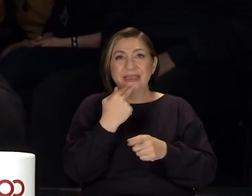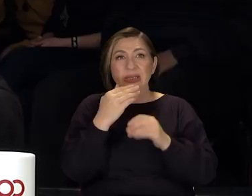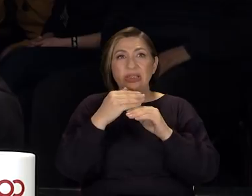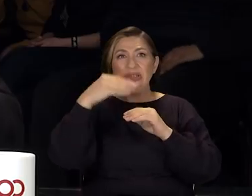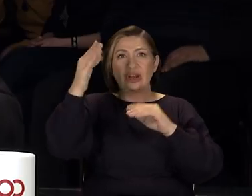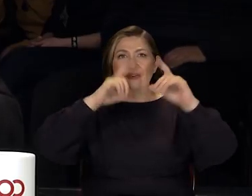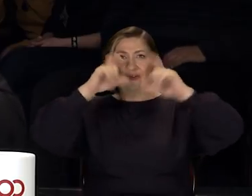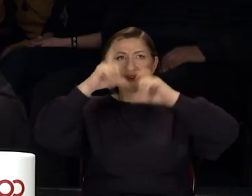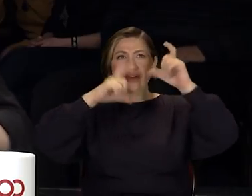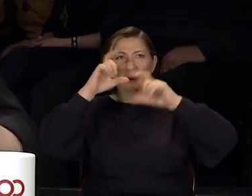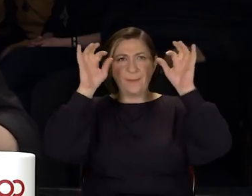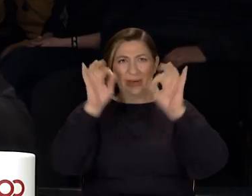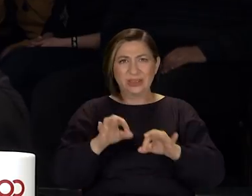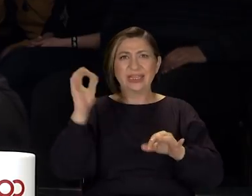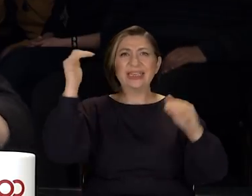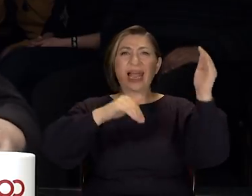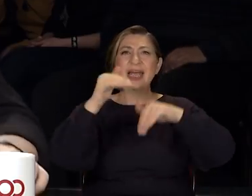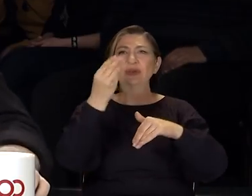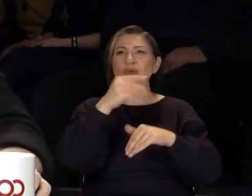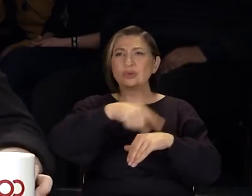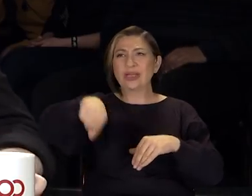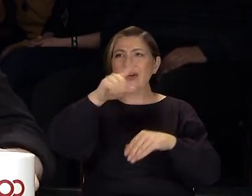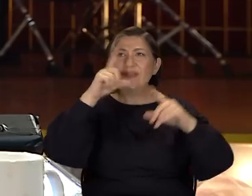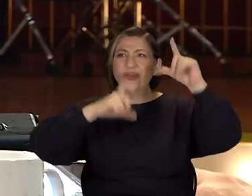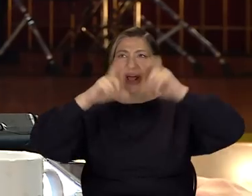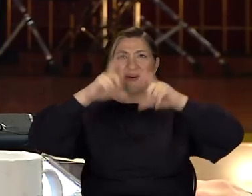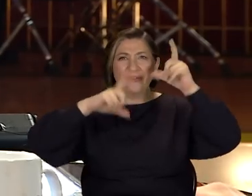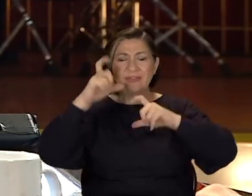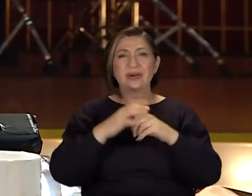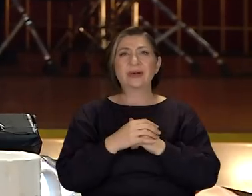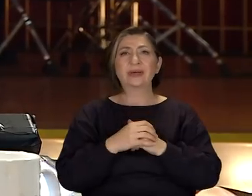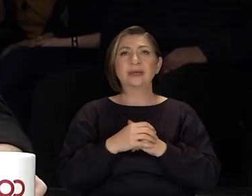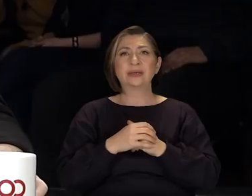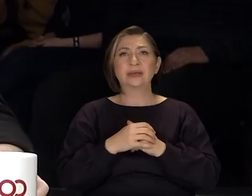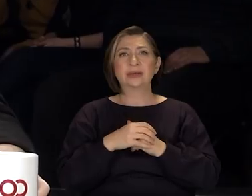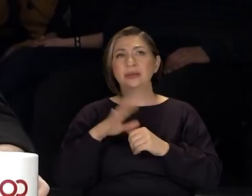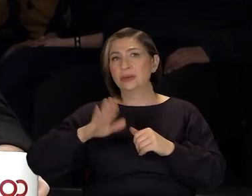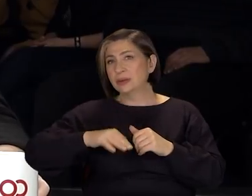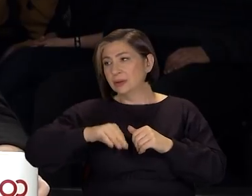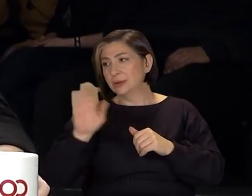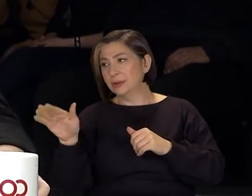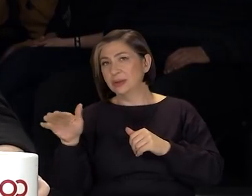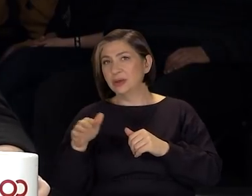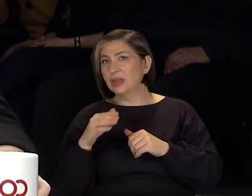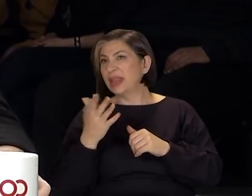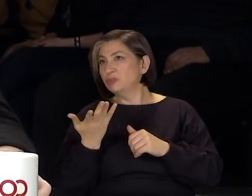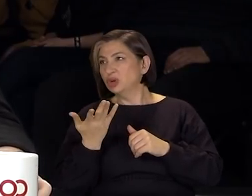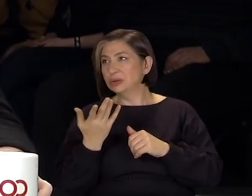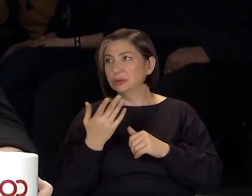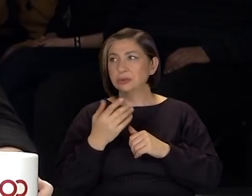Dışarıda fotoğraf çekilmeye başladı. İşte gelen çocuklar işte şeyler fotoğraf çekiyorlar. Yanındakine böyle yaptı. Ben de duyuyorum. Neymiş